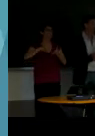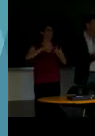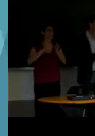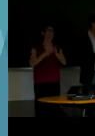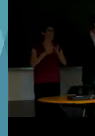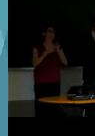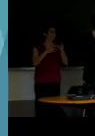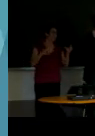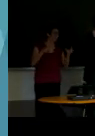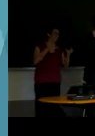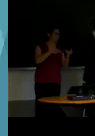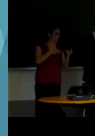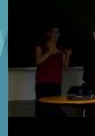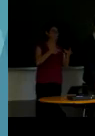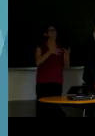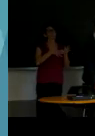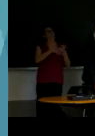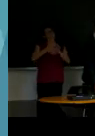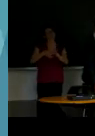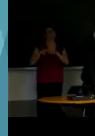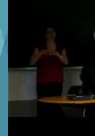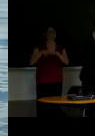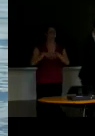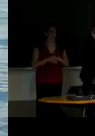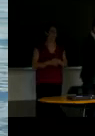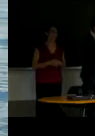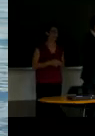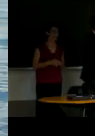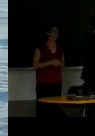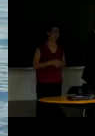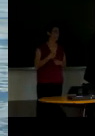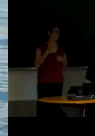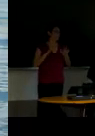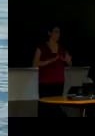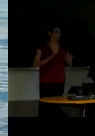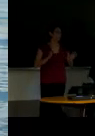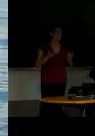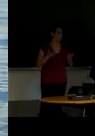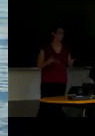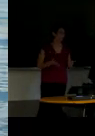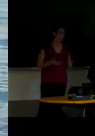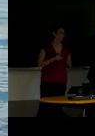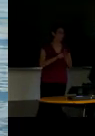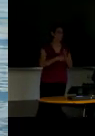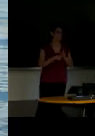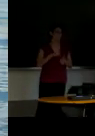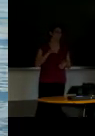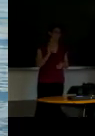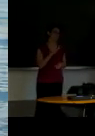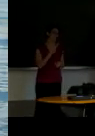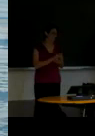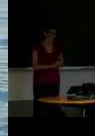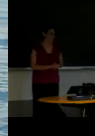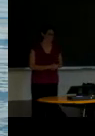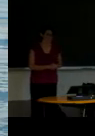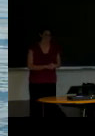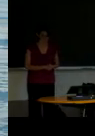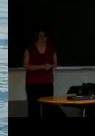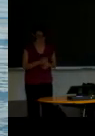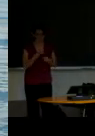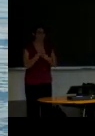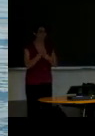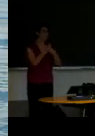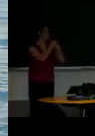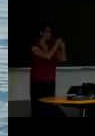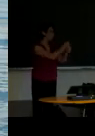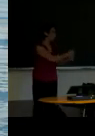industriale e dell'ingegneria meccanica. Io mi fermo qua perché il tempo è veramente pochissimo. Lascio però la parola